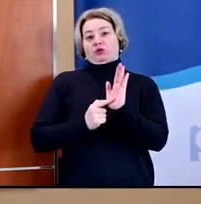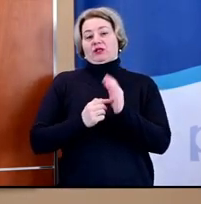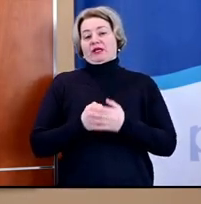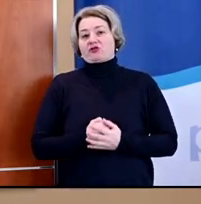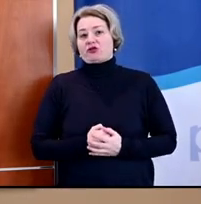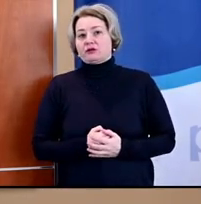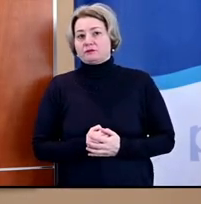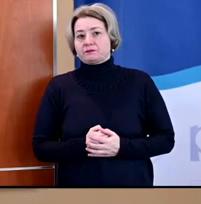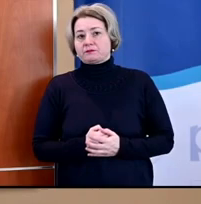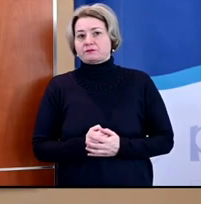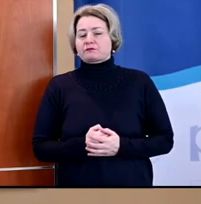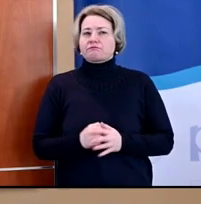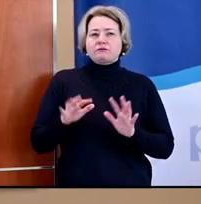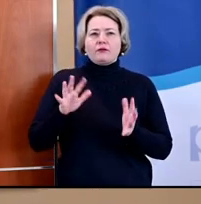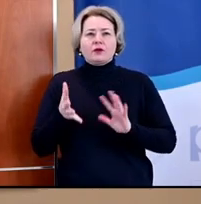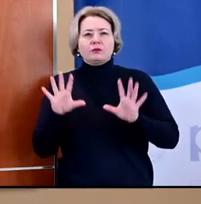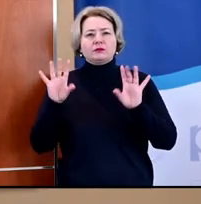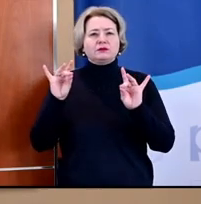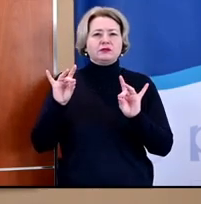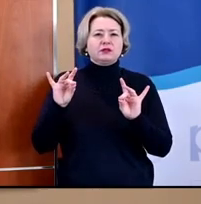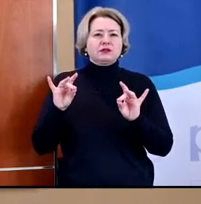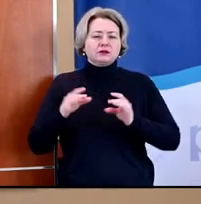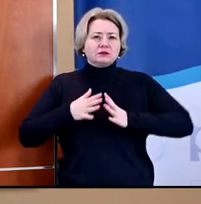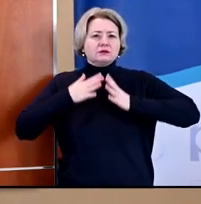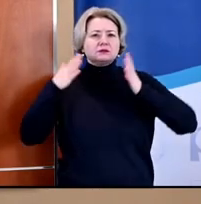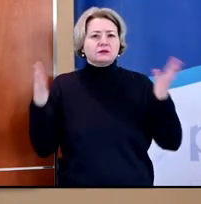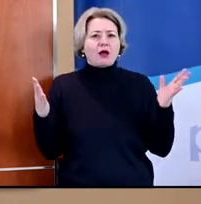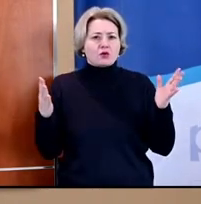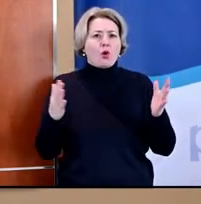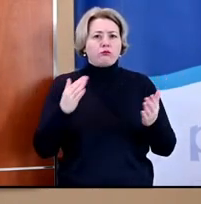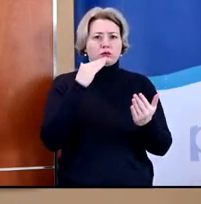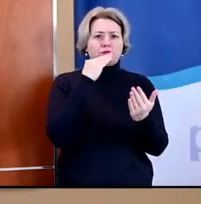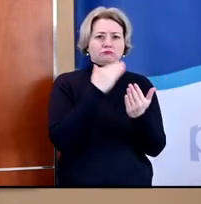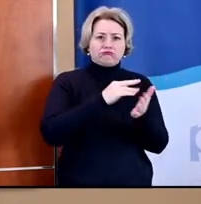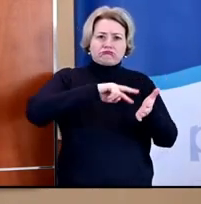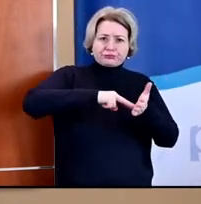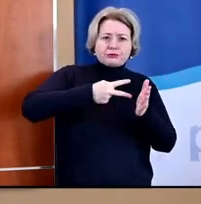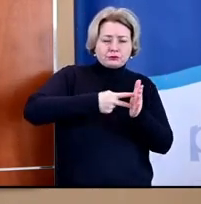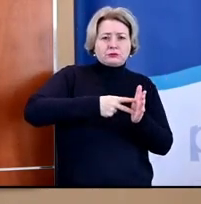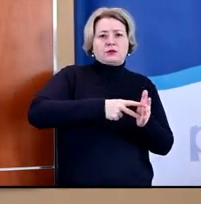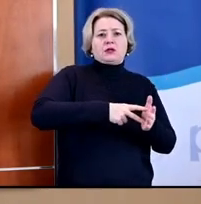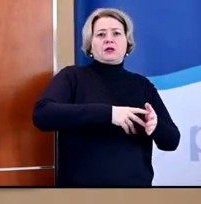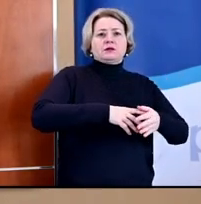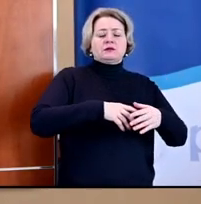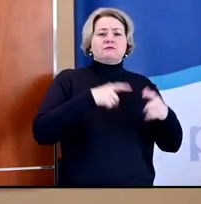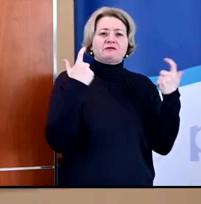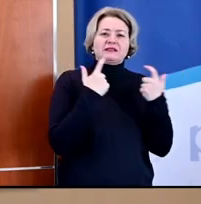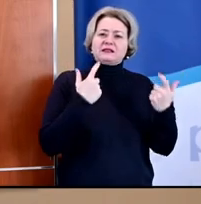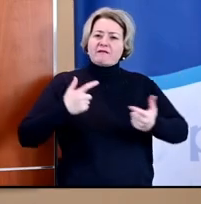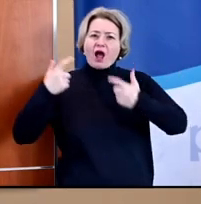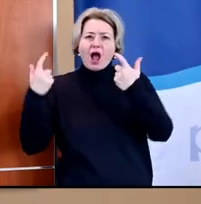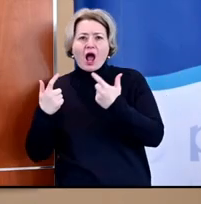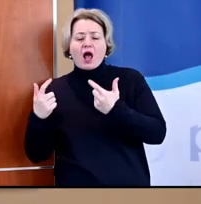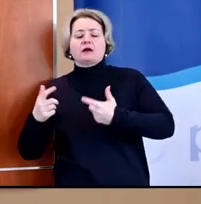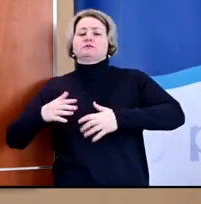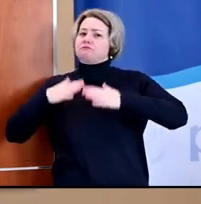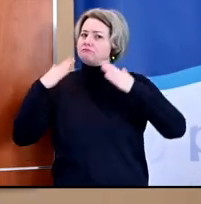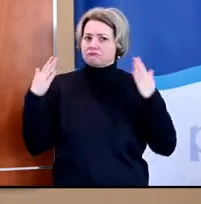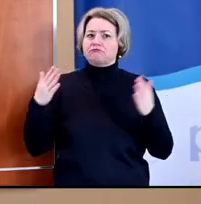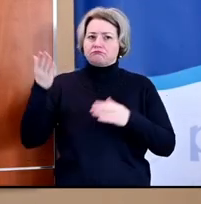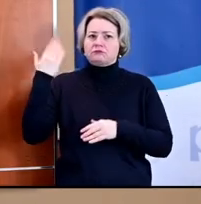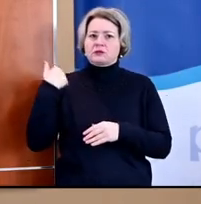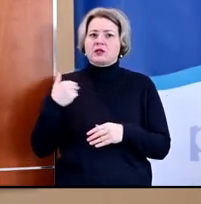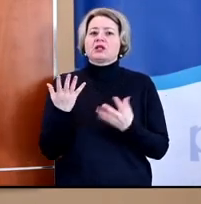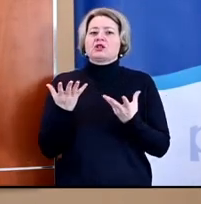körülbelül olyan 10 nagyobb zászlós hajó projektünk volt rengeteg nagy fesztiválunk és tényleg még annál is nagyon nagyon